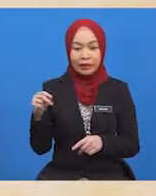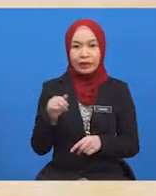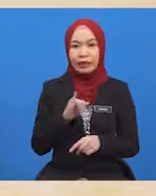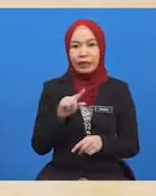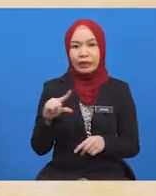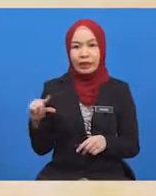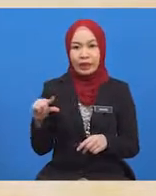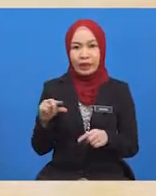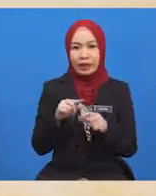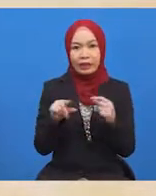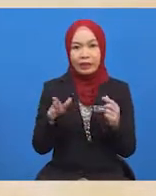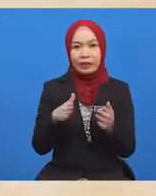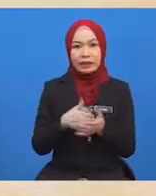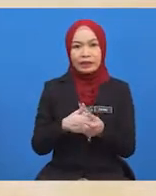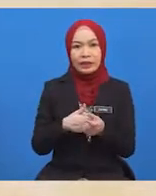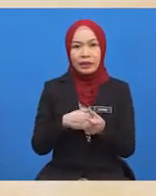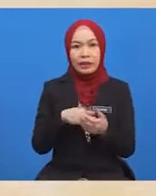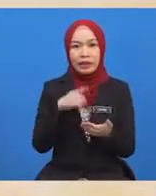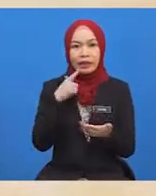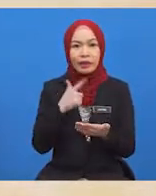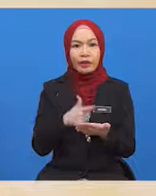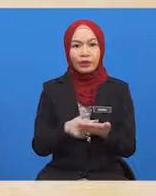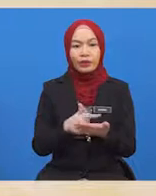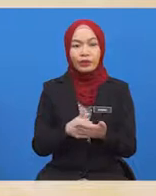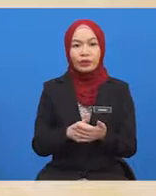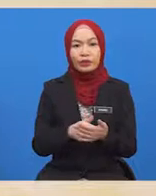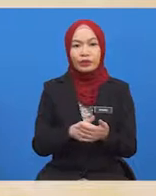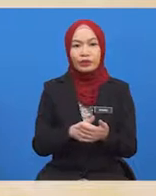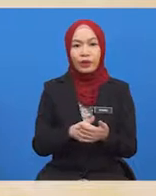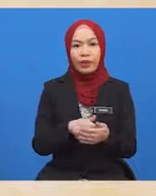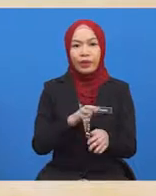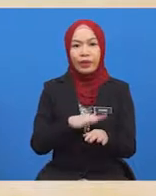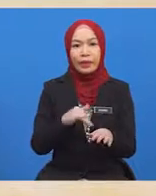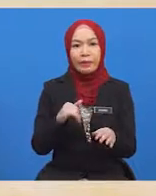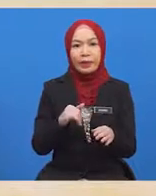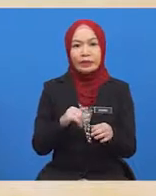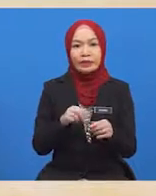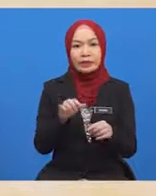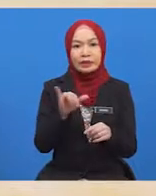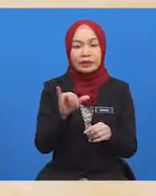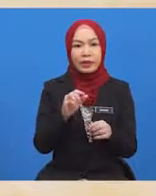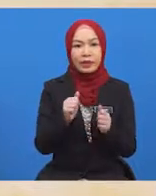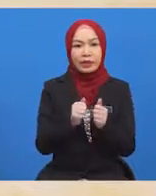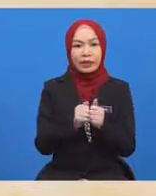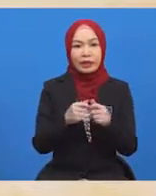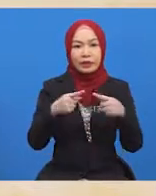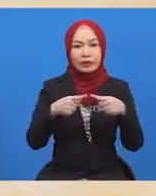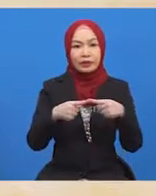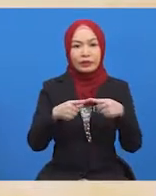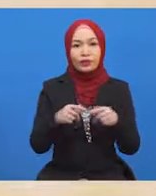atau bersudut tegak dengan sebarang garis pada satah tersebut.